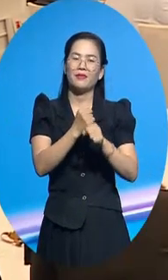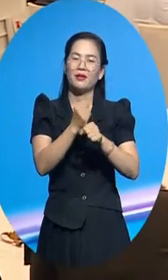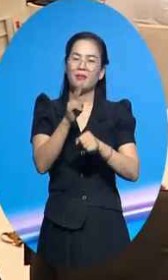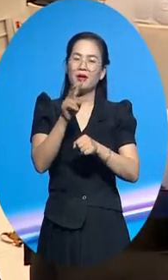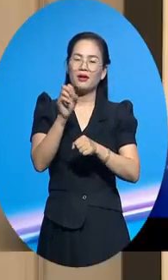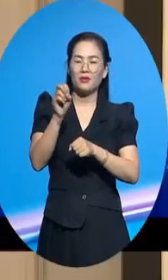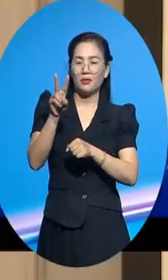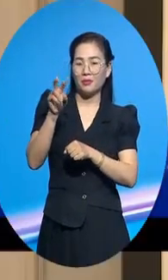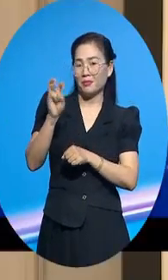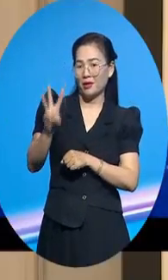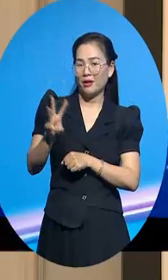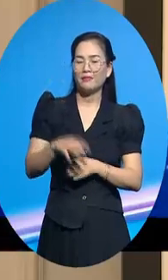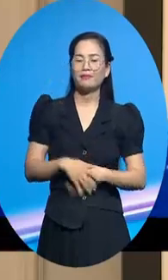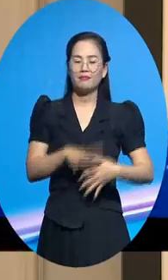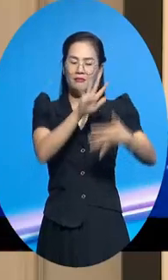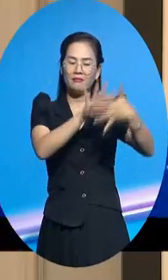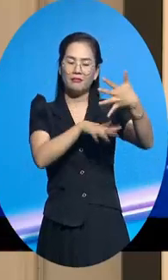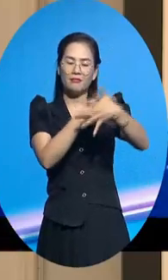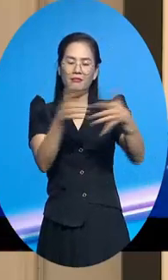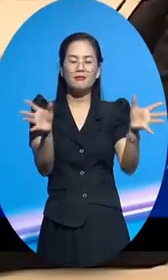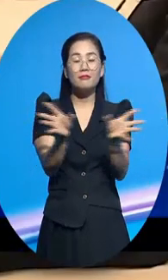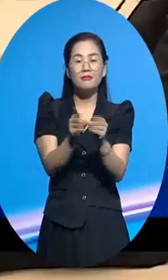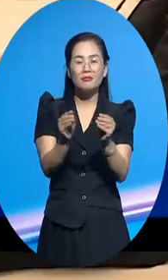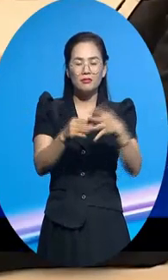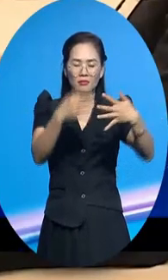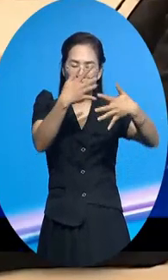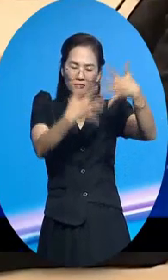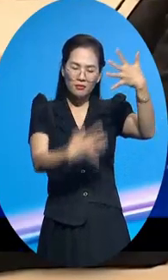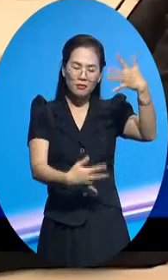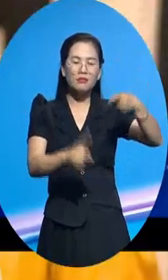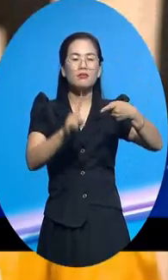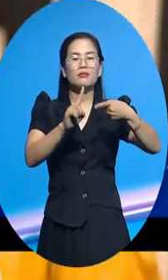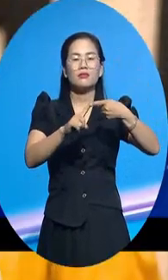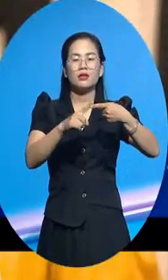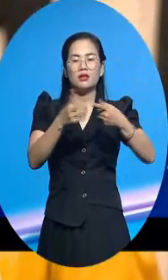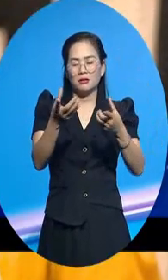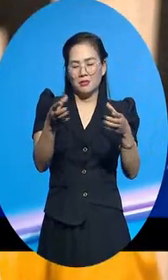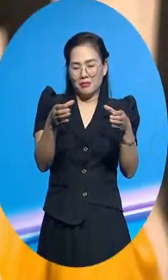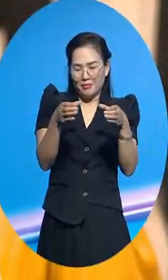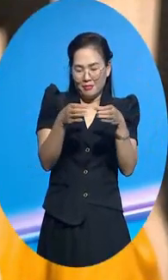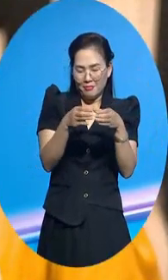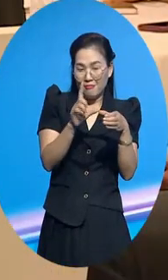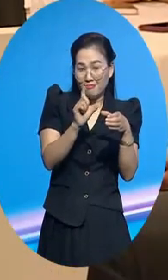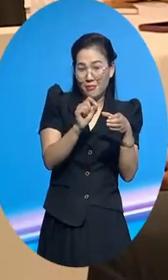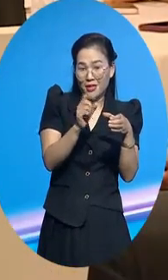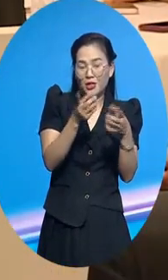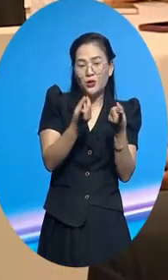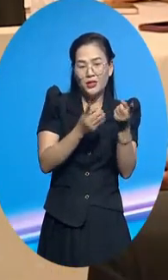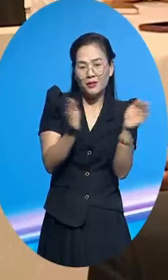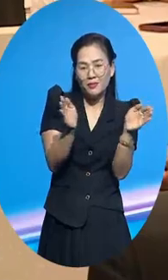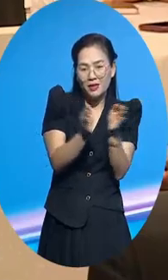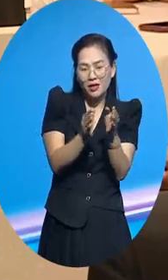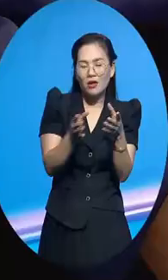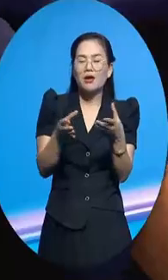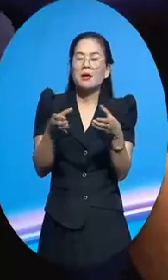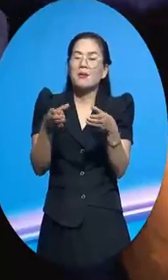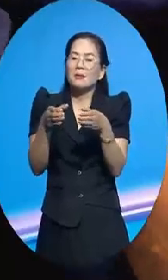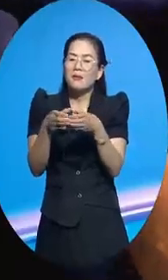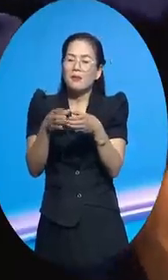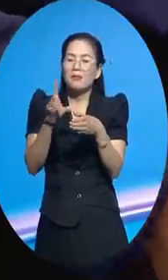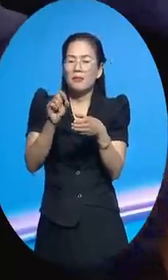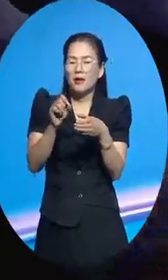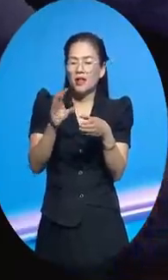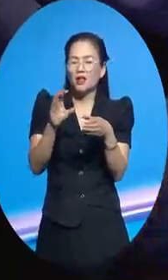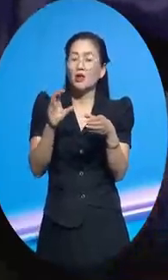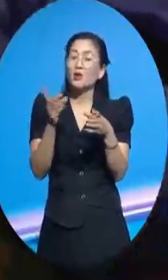Đây là lần đầu tiên bảng xếp hạng có đầy đủ 3 hạng mục, gồm hạng mục cho 10 doanh nghiệp nhỏ, 10 doanh nghiệp vừa và hạng mục cho 5 doanh nghiệp lớn.